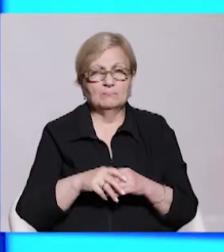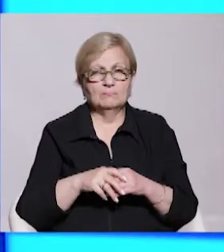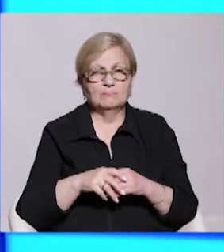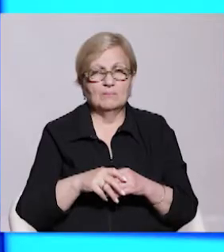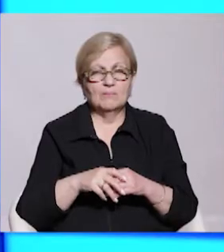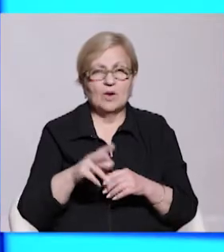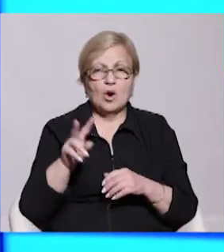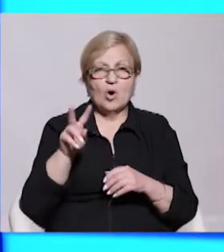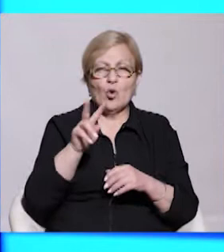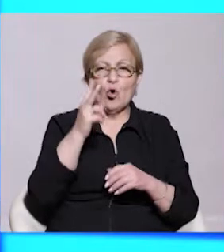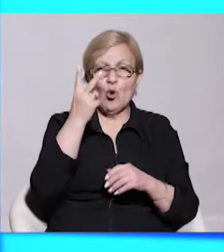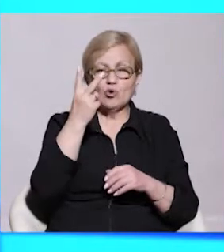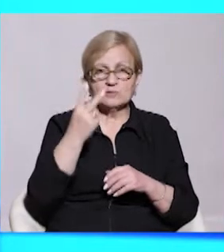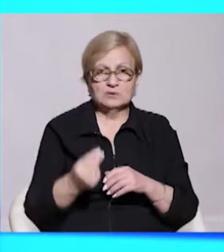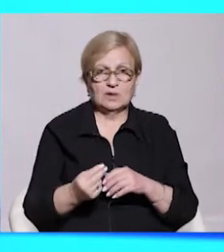ორივე დღეს ერთად?